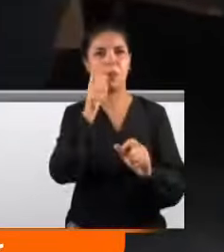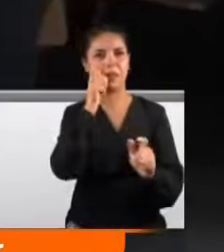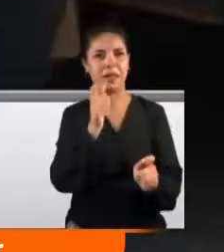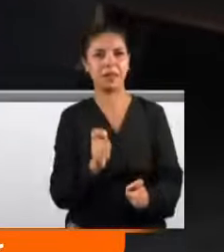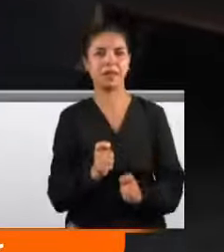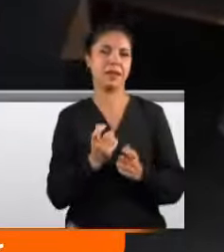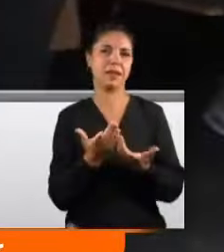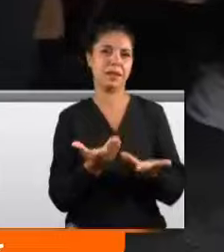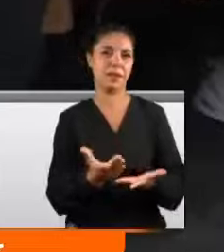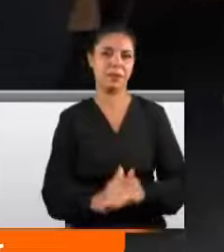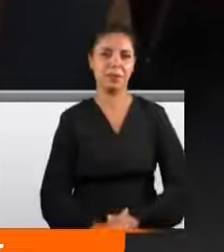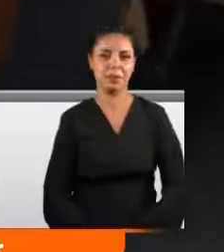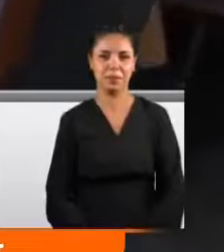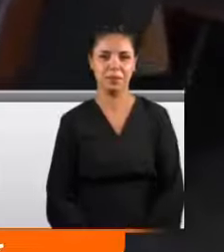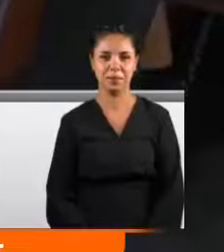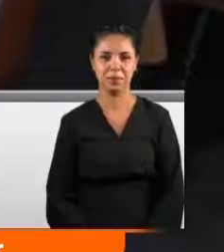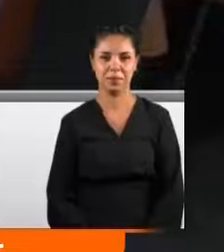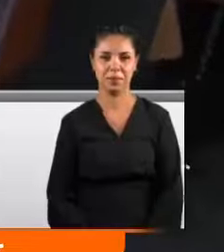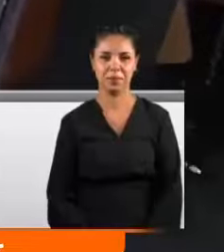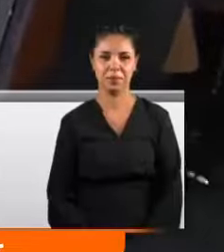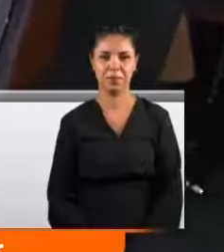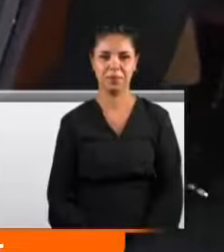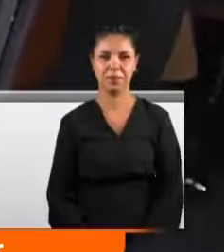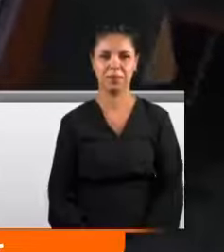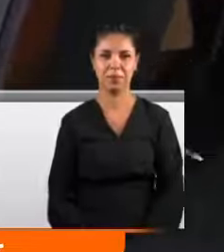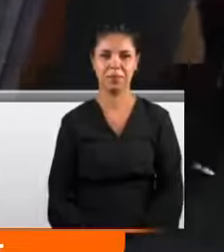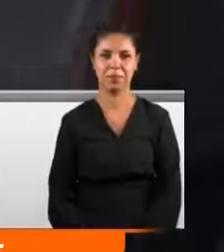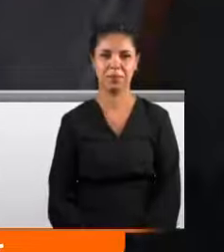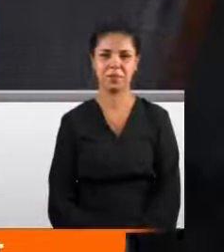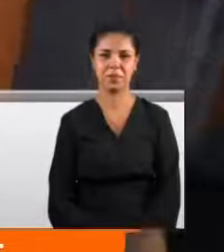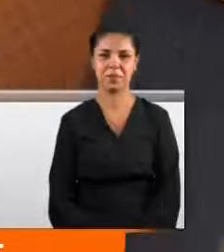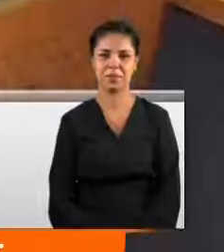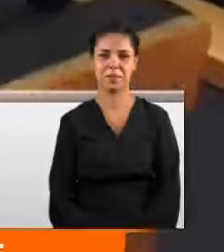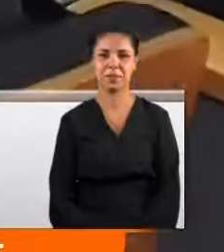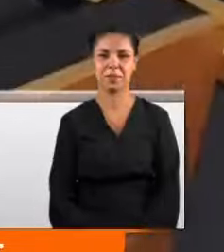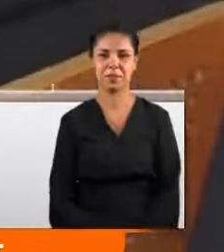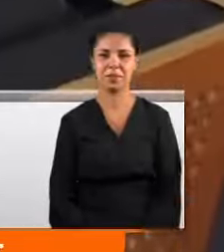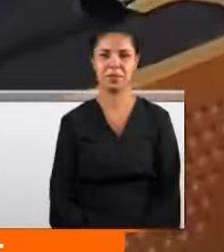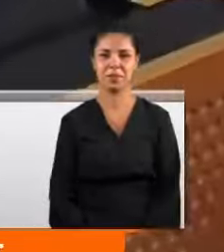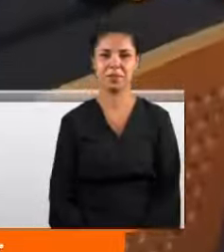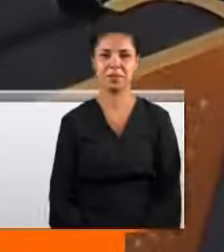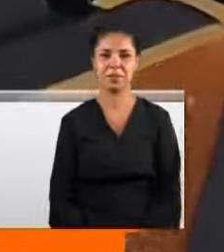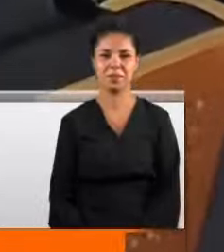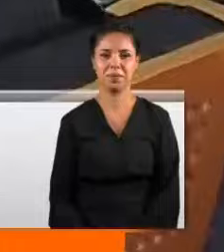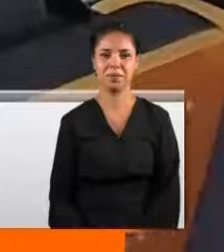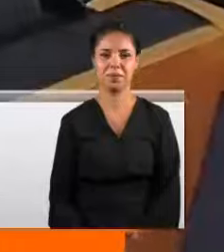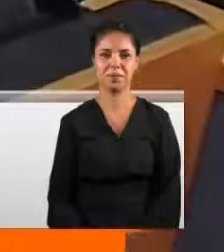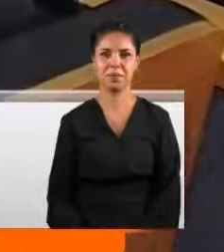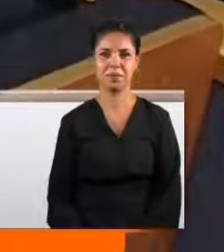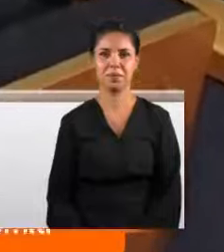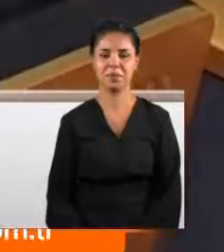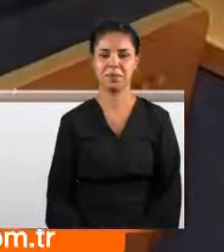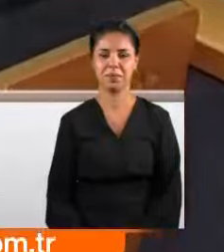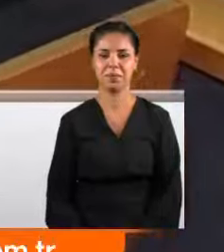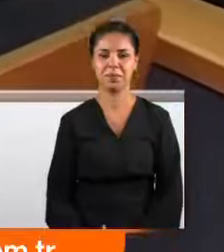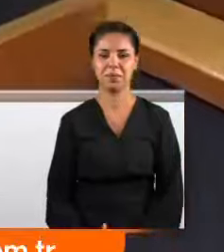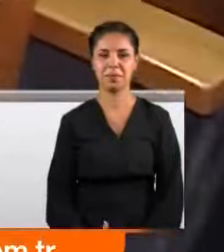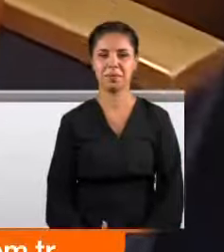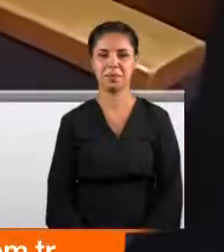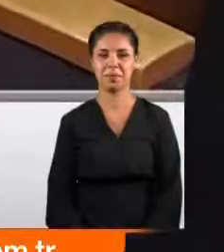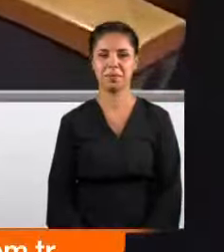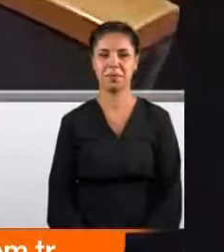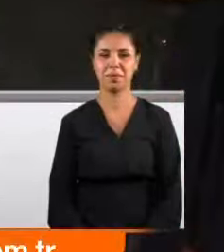Protokolde yer de ayrılmış kendisine. Bir şey söylemek ister misiniz bunlara? Güzel bir kongre olsun. Çok güzel bir kongre olsun. İyi